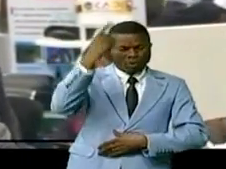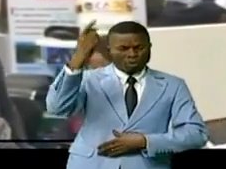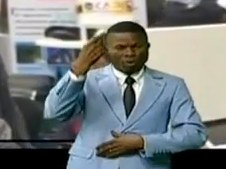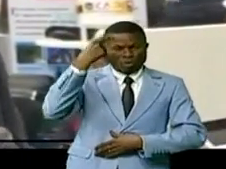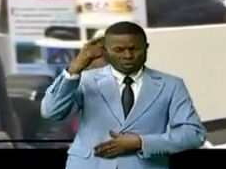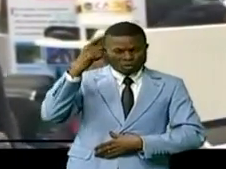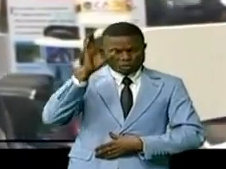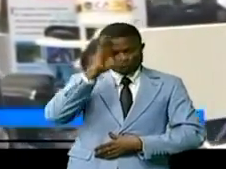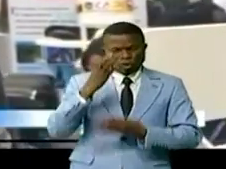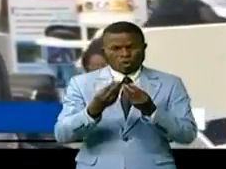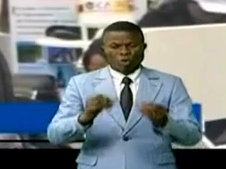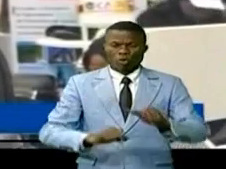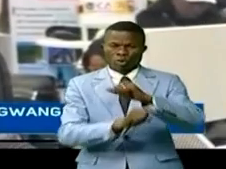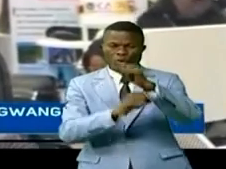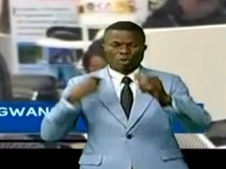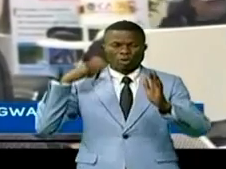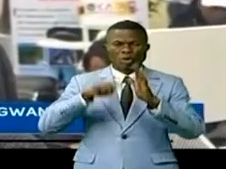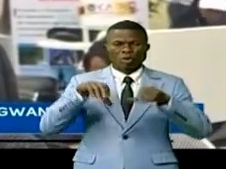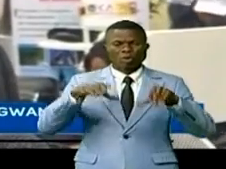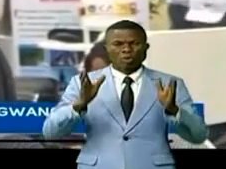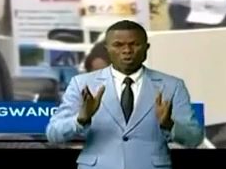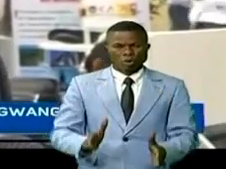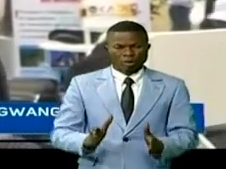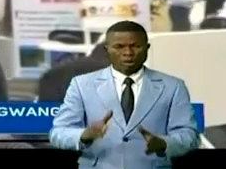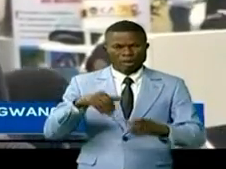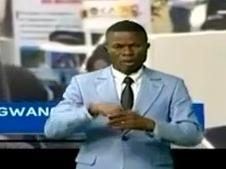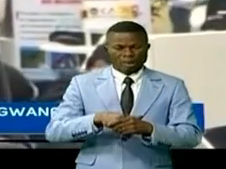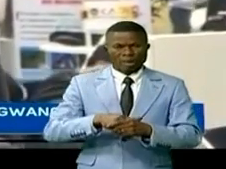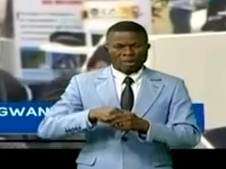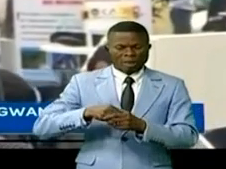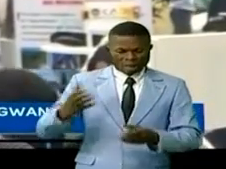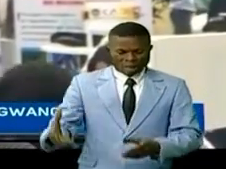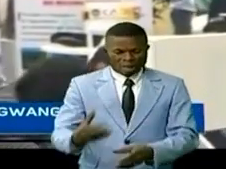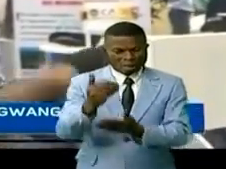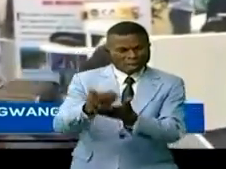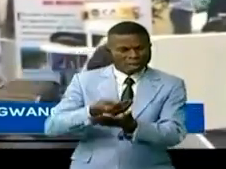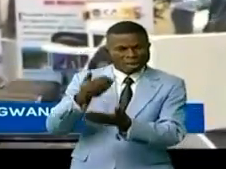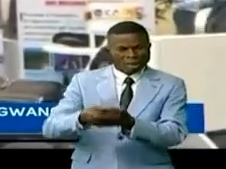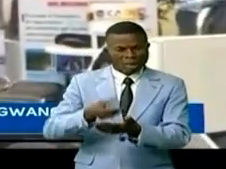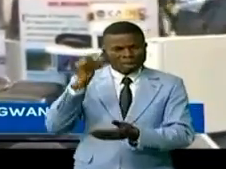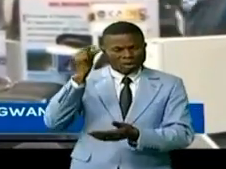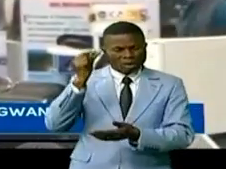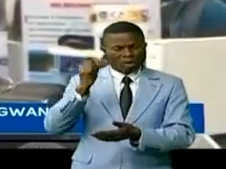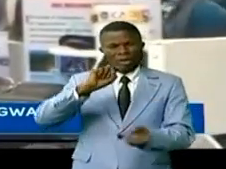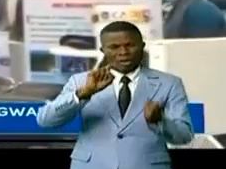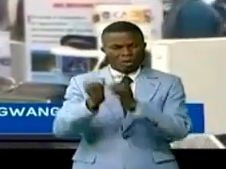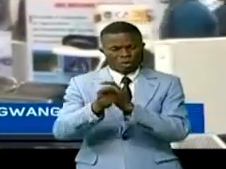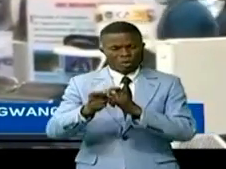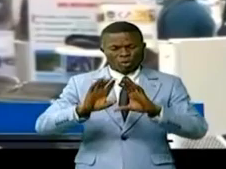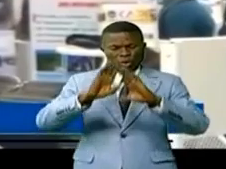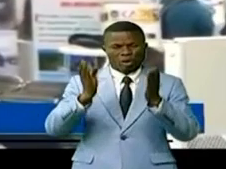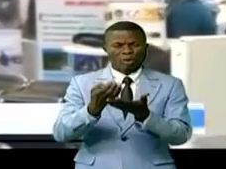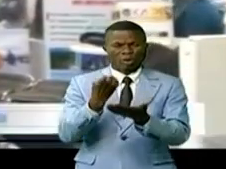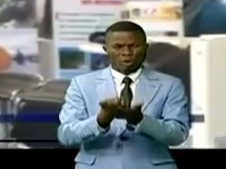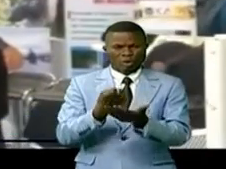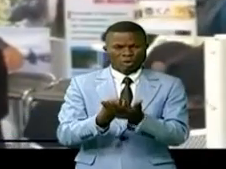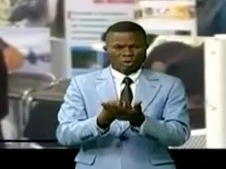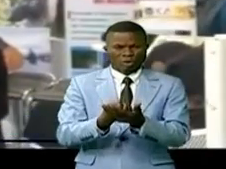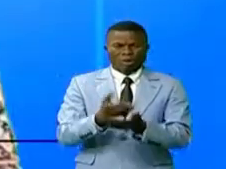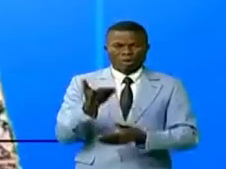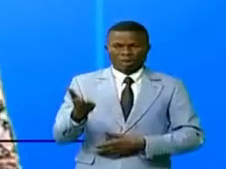pouvoir accompagner le gouvernement congolais dans l'extraction, la mise en œuvre et cette transition à une économie